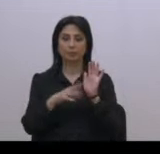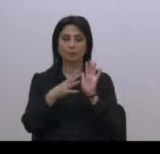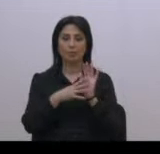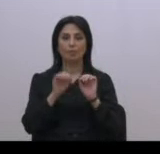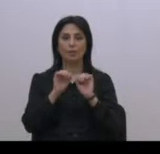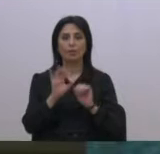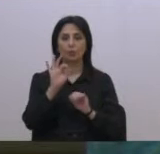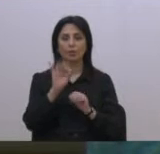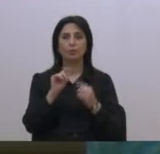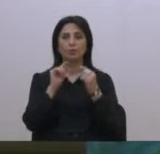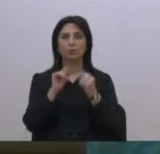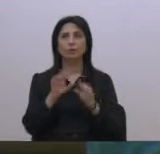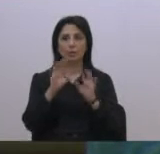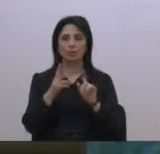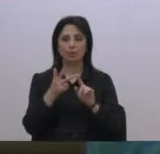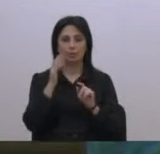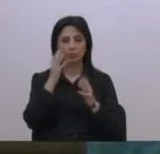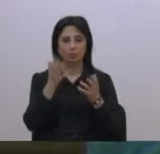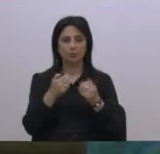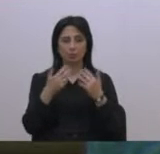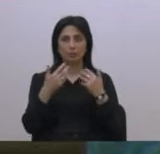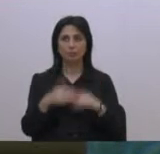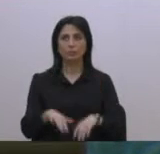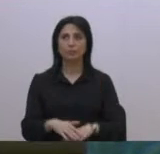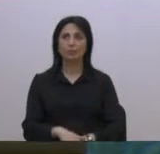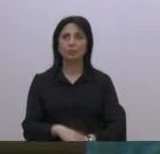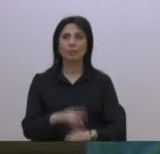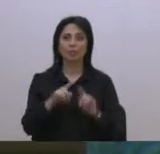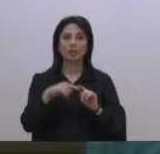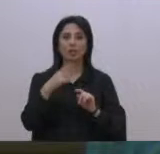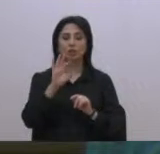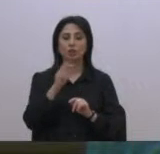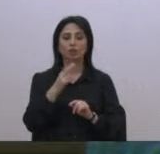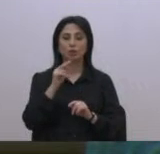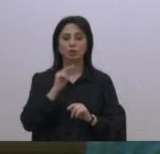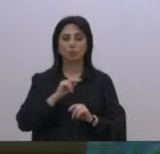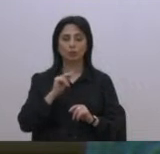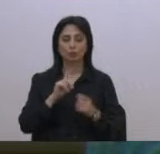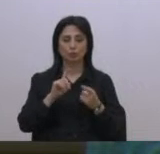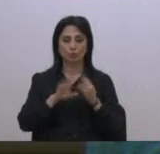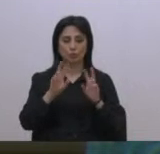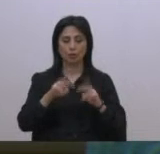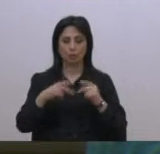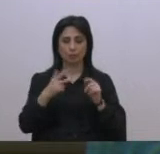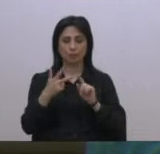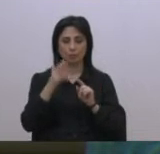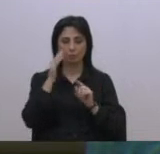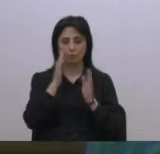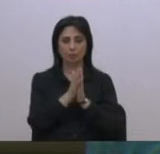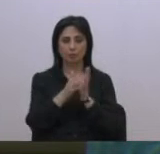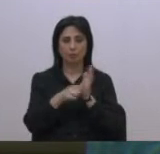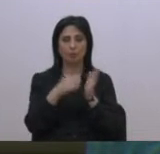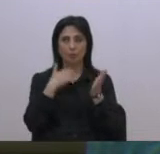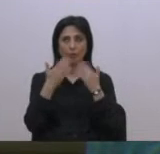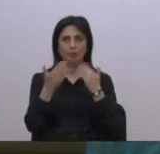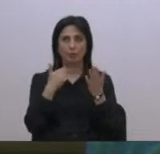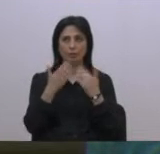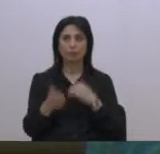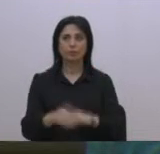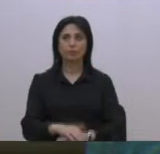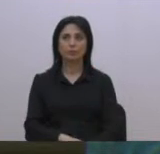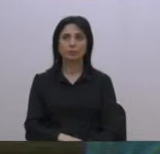სამოცდაცხრამეტი მომხრე, ნული წინააღმდეგი, კანონი მესამე მოსმენით მიღებულია. შემდეგი სოციალური მუშაობის შესახებ კანონის ცვლილება მესამე მოსმენით ხო ჩართოთ კენჭისხევის